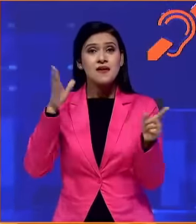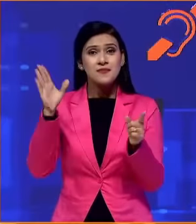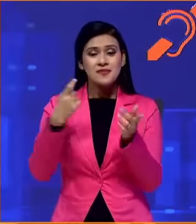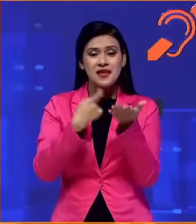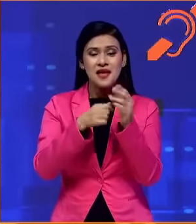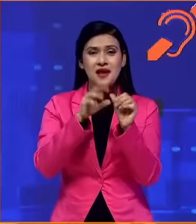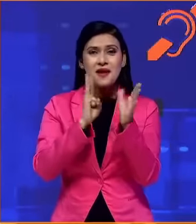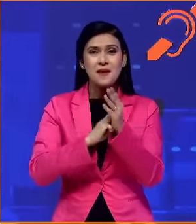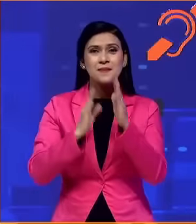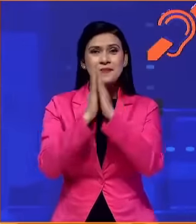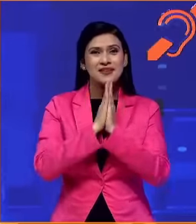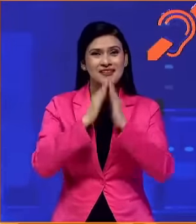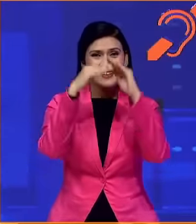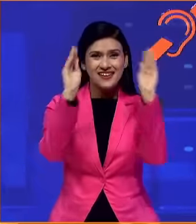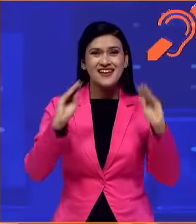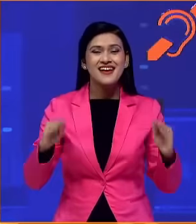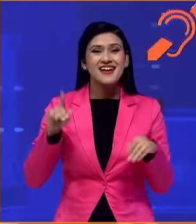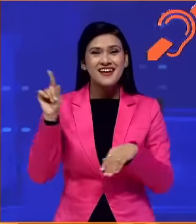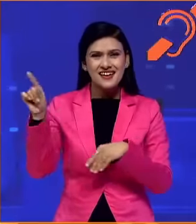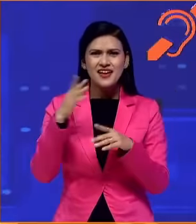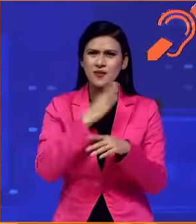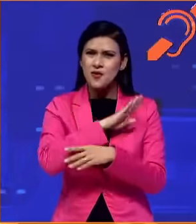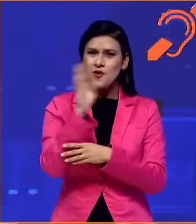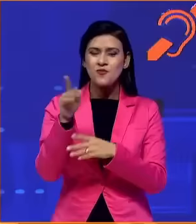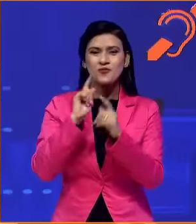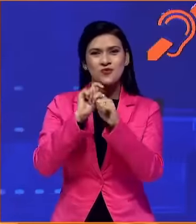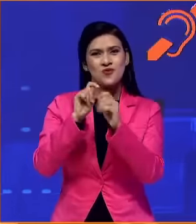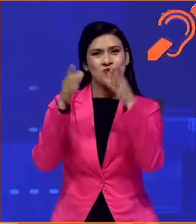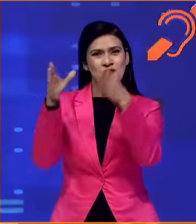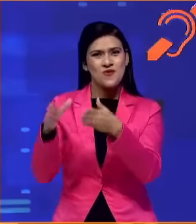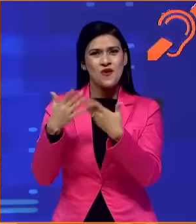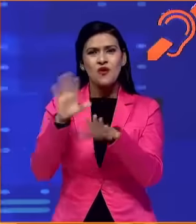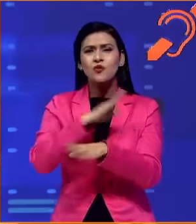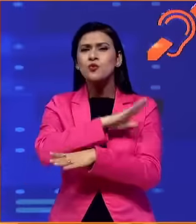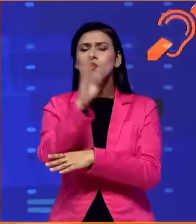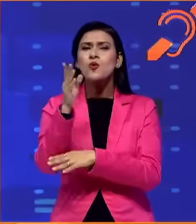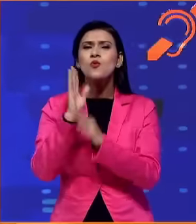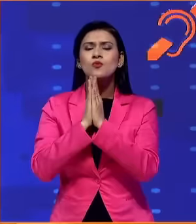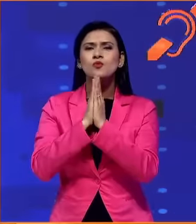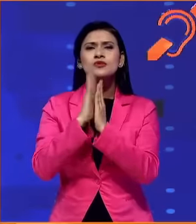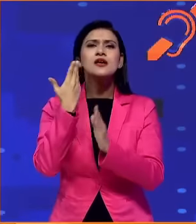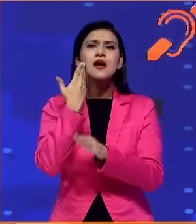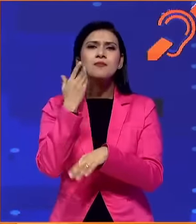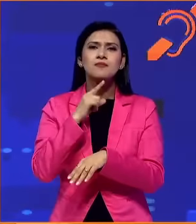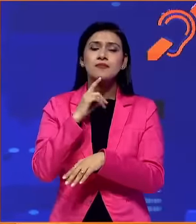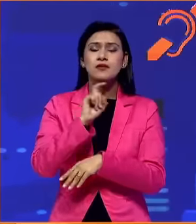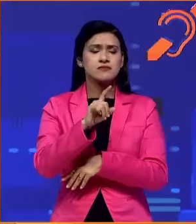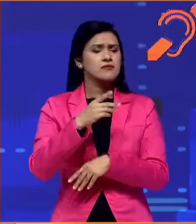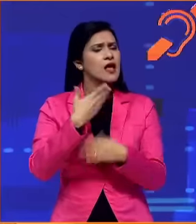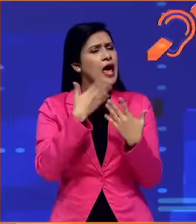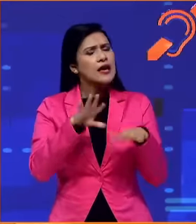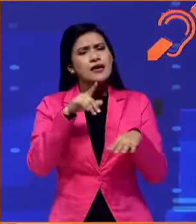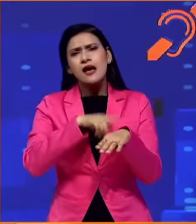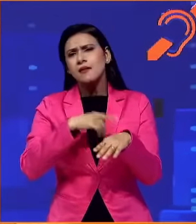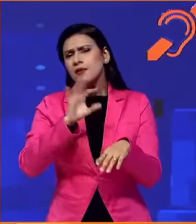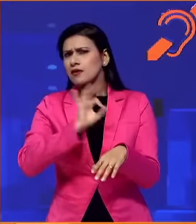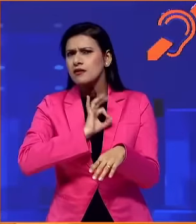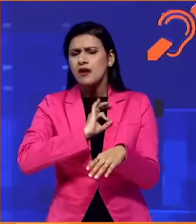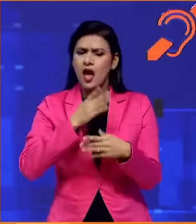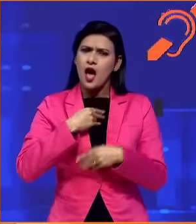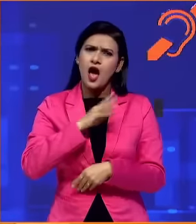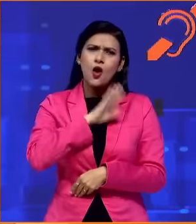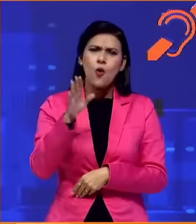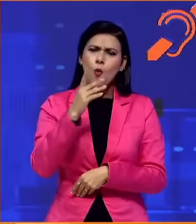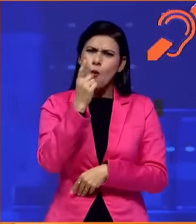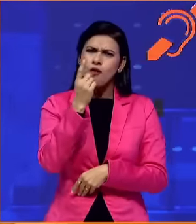राममंदिरमेंरामलल्लाकीप्राणप्रतिष्ठासंपन्नहुई। आपरामलल्लाकेदर्शनकेलिएअयोध्याकबजाएंगे ? जबमेरामनकरेगामैंजाऊंगी,और मैंकई